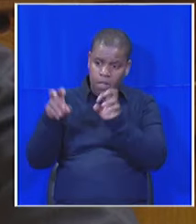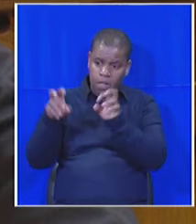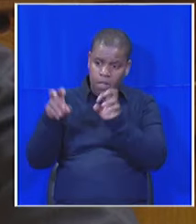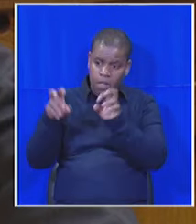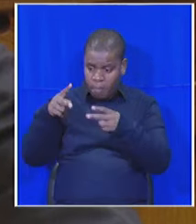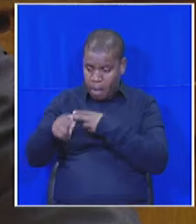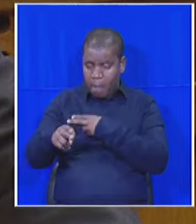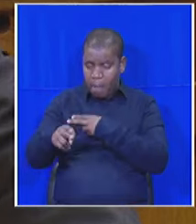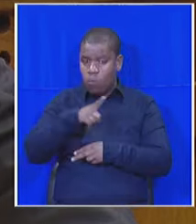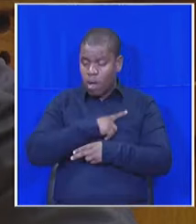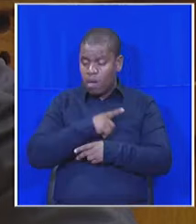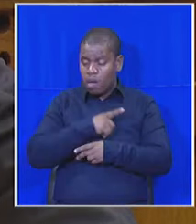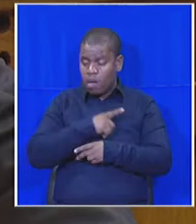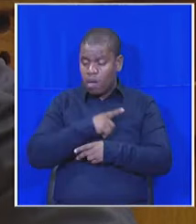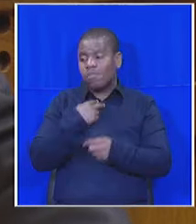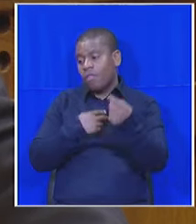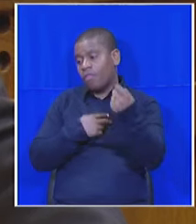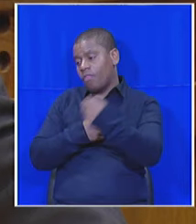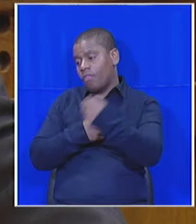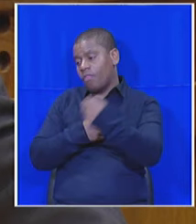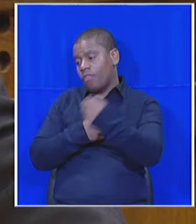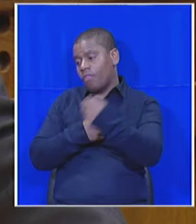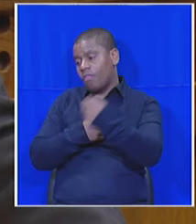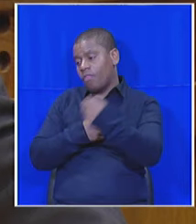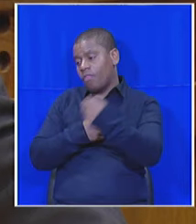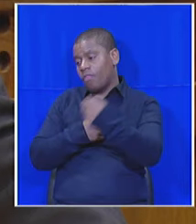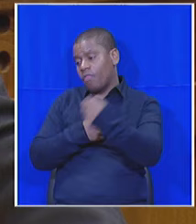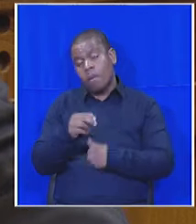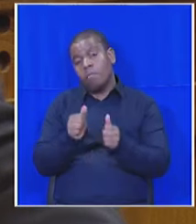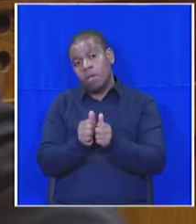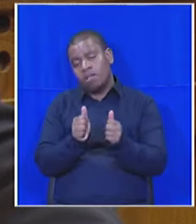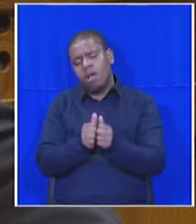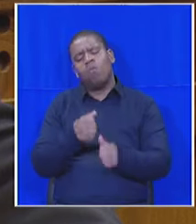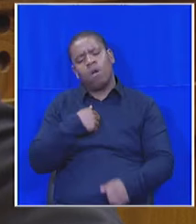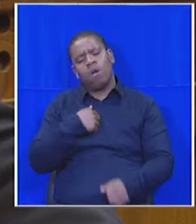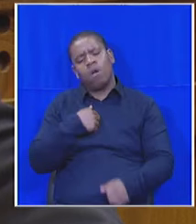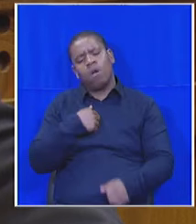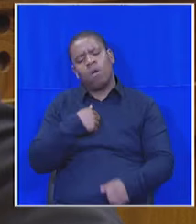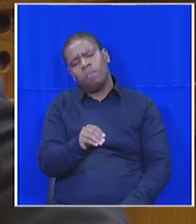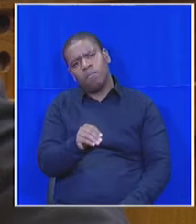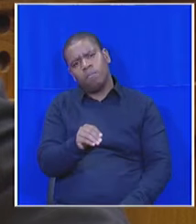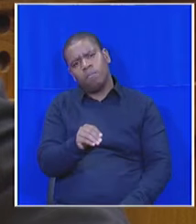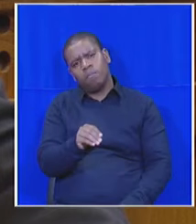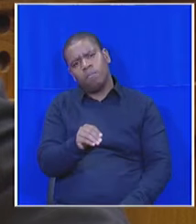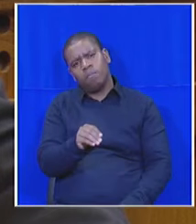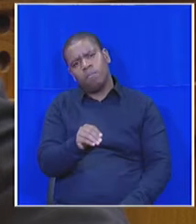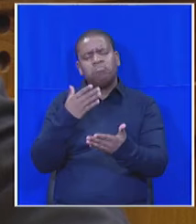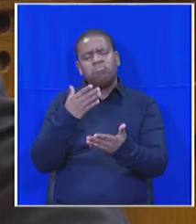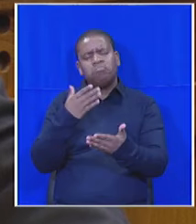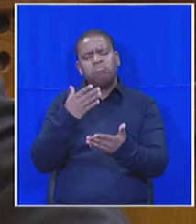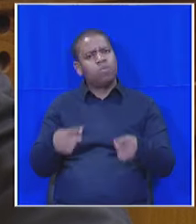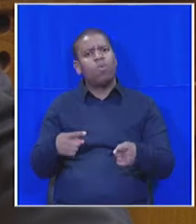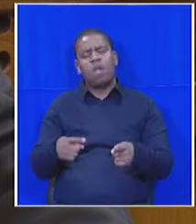minister. Nou wil die Vryheidsfront Plus vir u sê. U kan nie geld oorbetaal aan 'n plaaslike